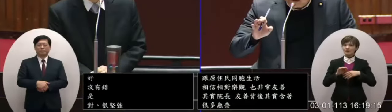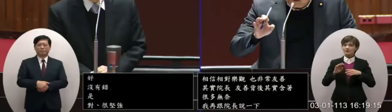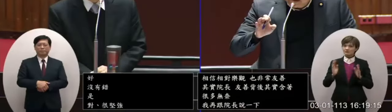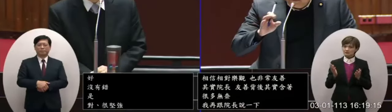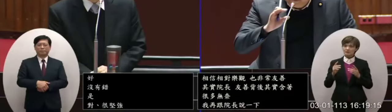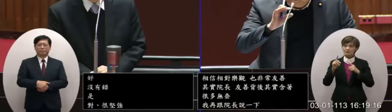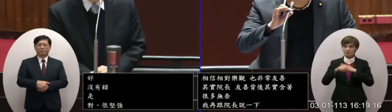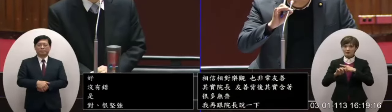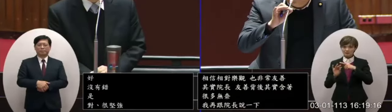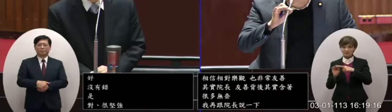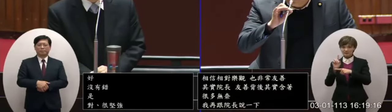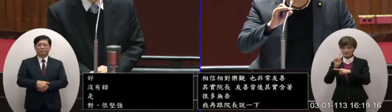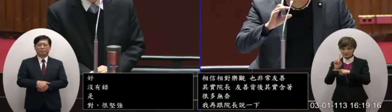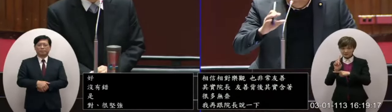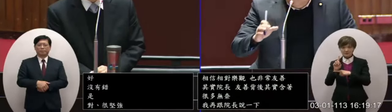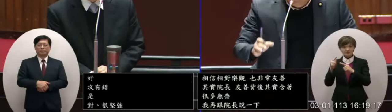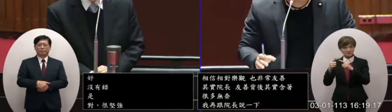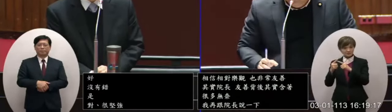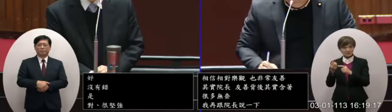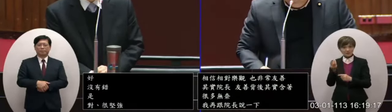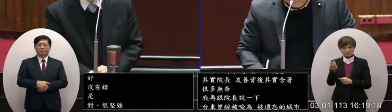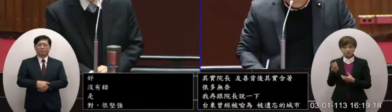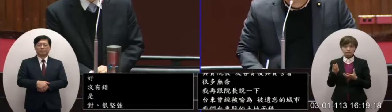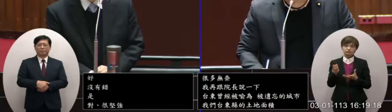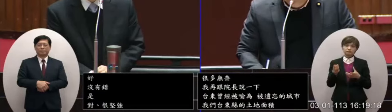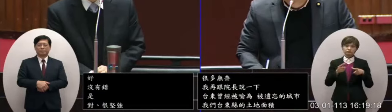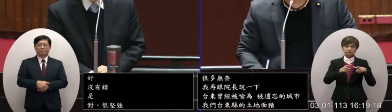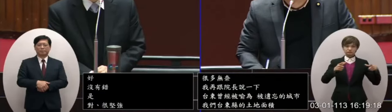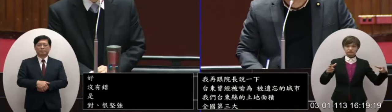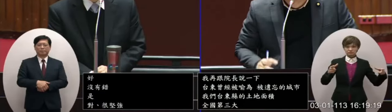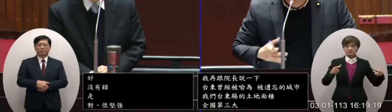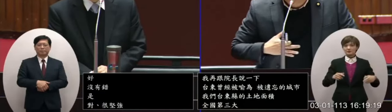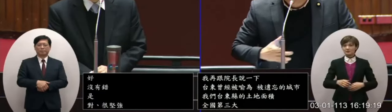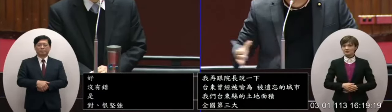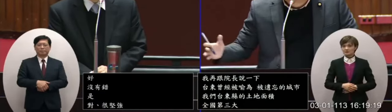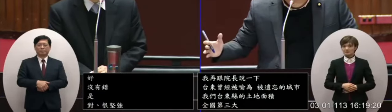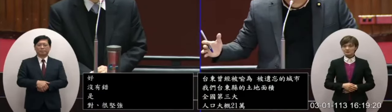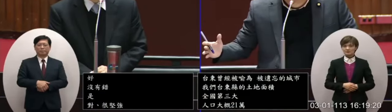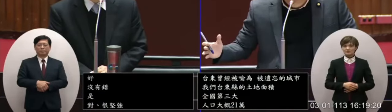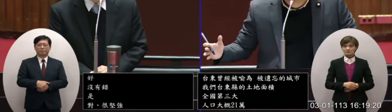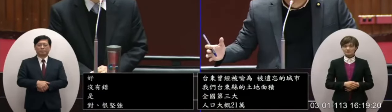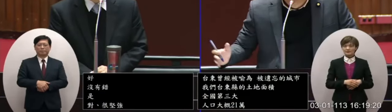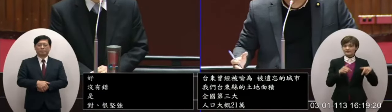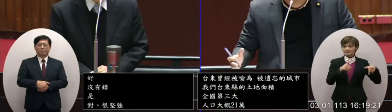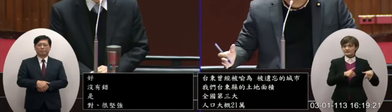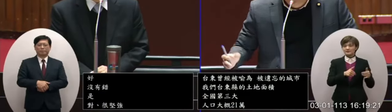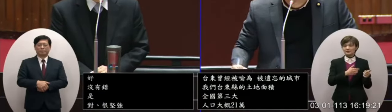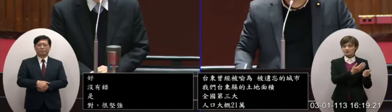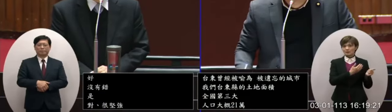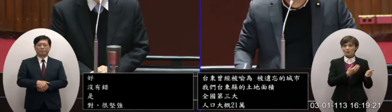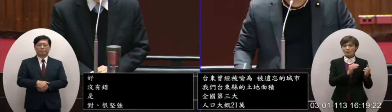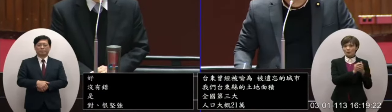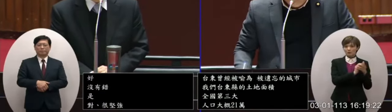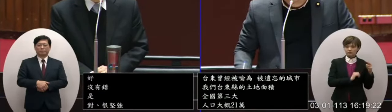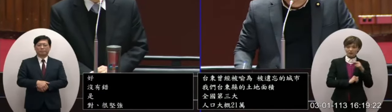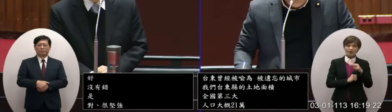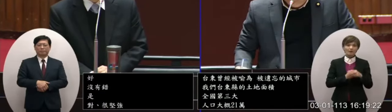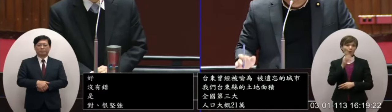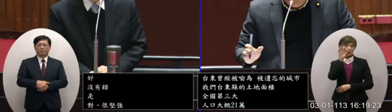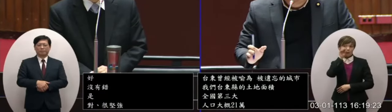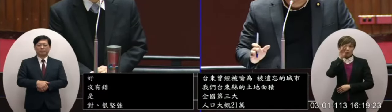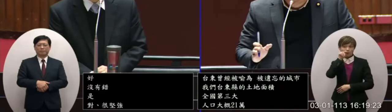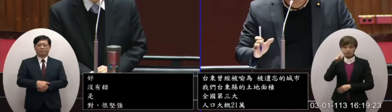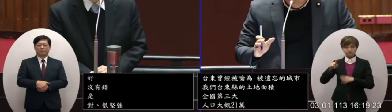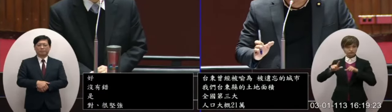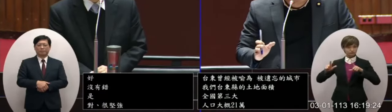住在1/10的土地上。西部的朋友很羡慕我们，我们的生活空间很宽阔、很舒服。那其实相对